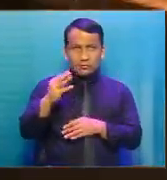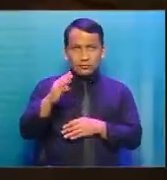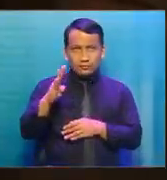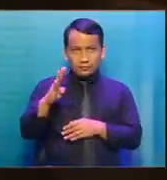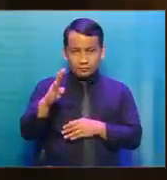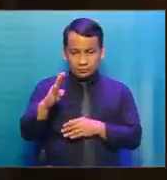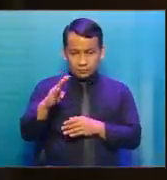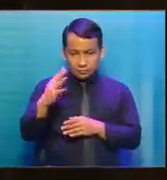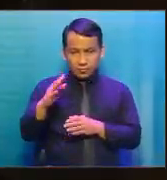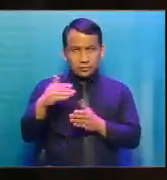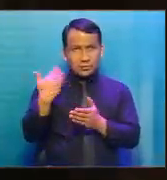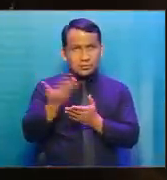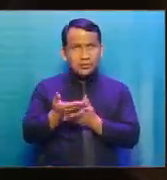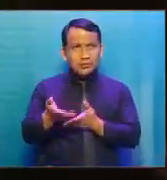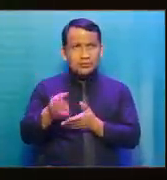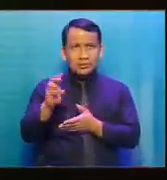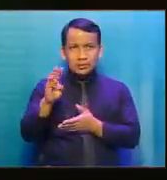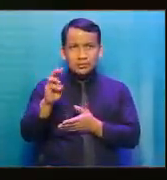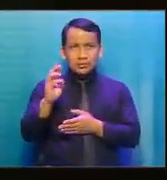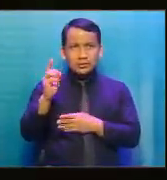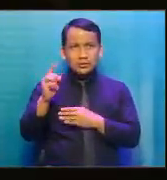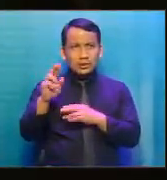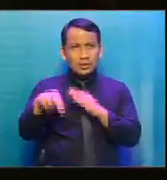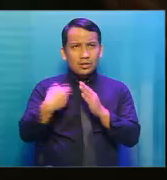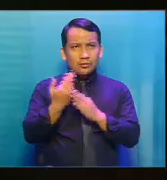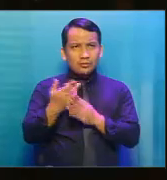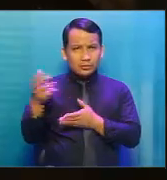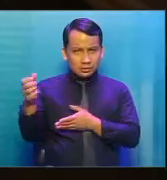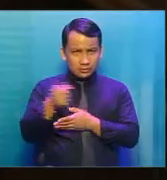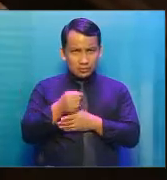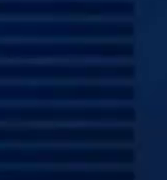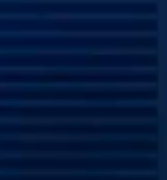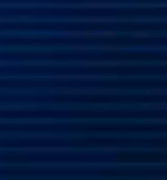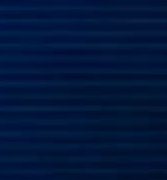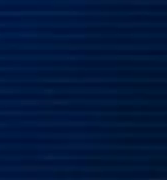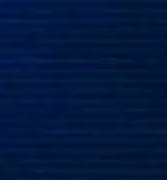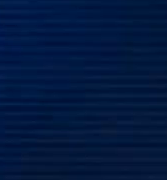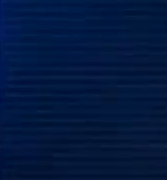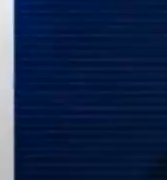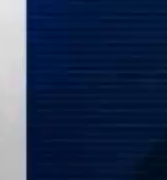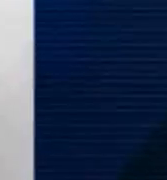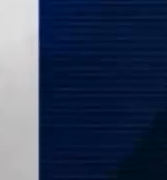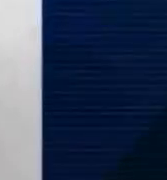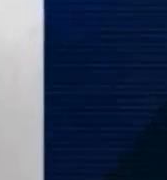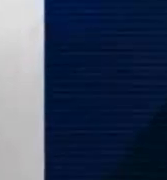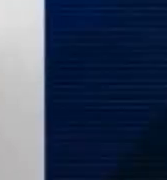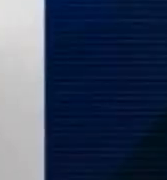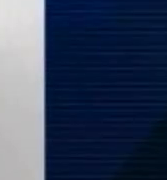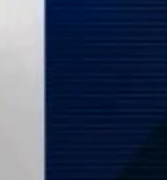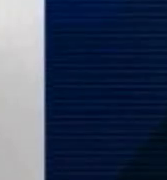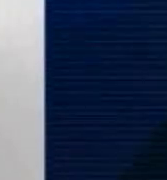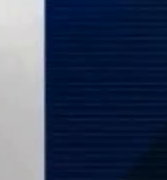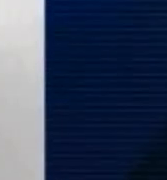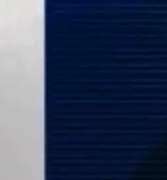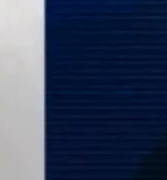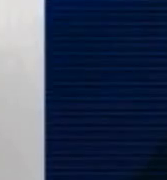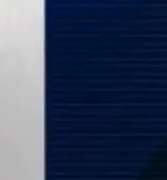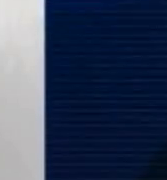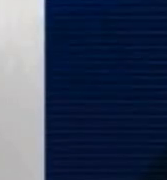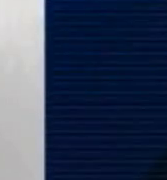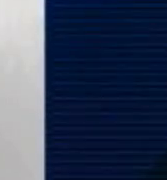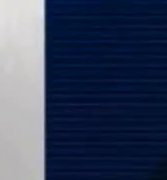a.m. ang dating nito, higit 16 na oras matapos makuha ang baboy. Dahil may bayad pa sa permit at pagkatay ng